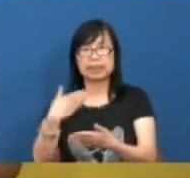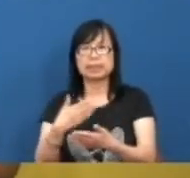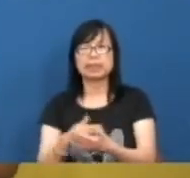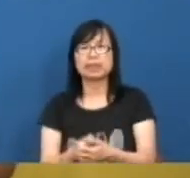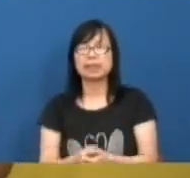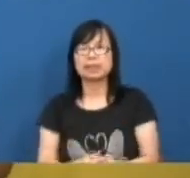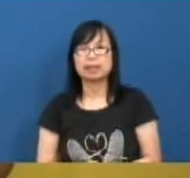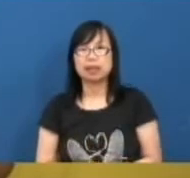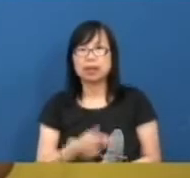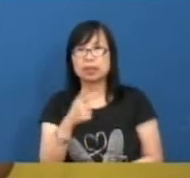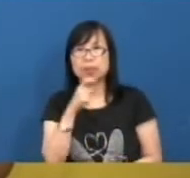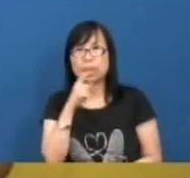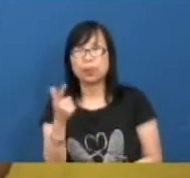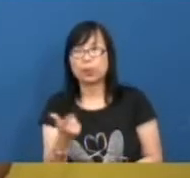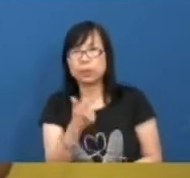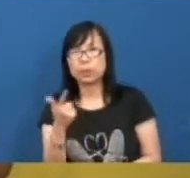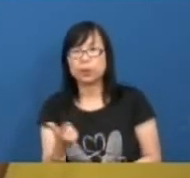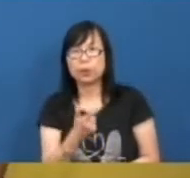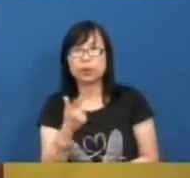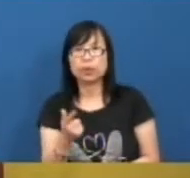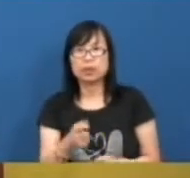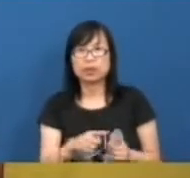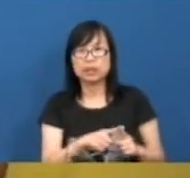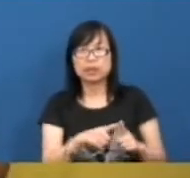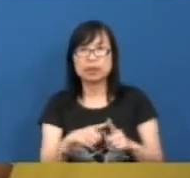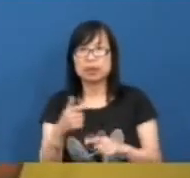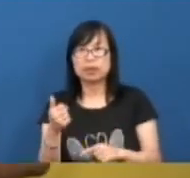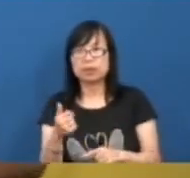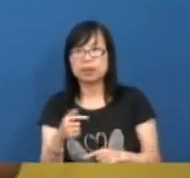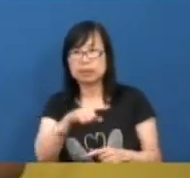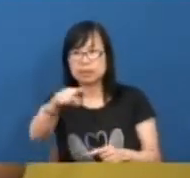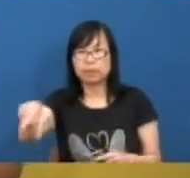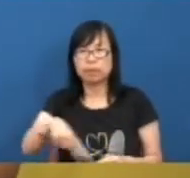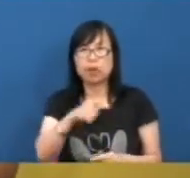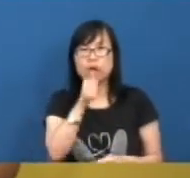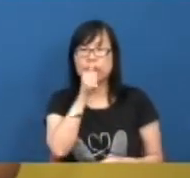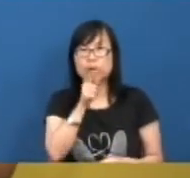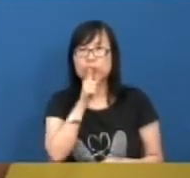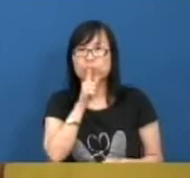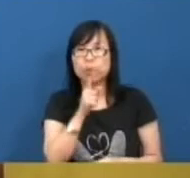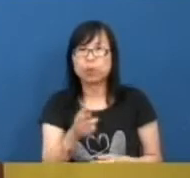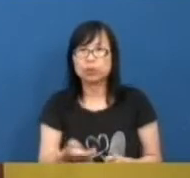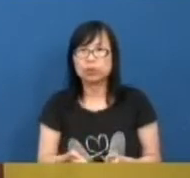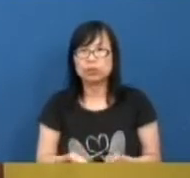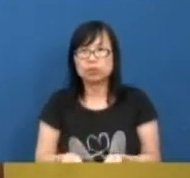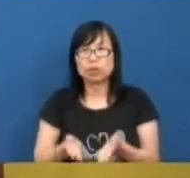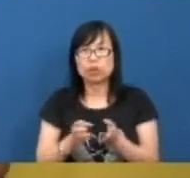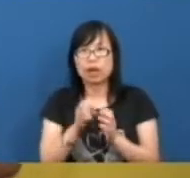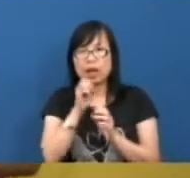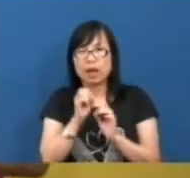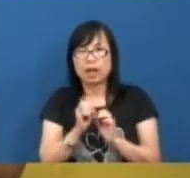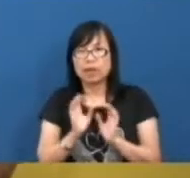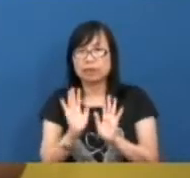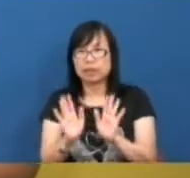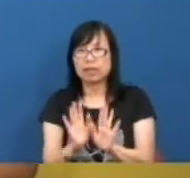離實呢，就好多好多個市場活躍咗呢，就係啲父母都有份推喐咗㗎喎。因